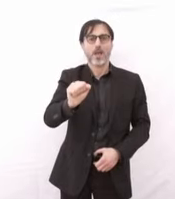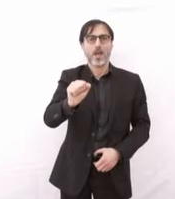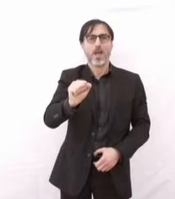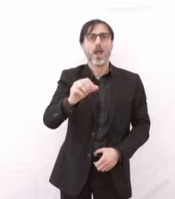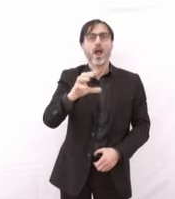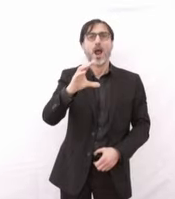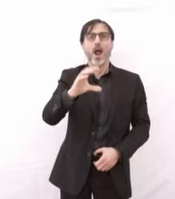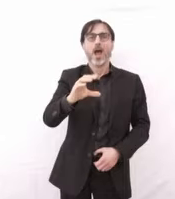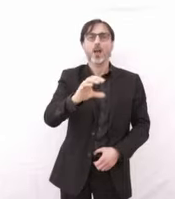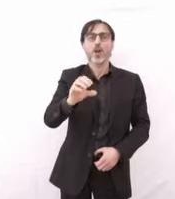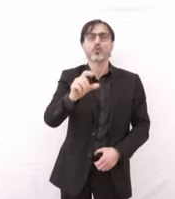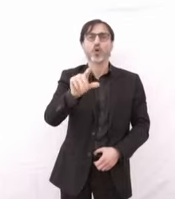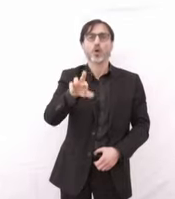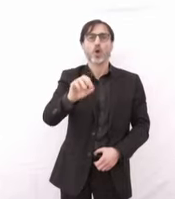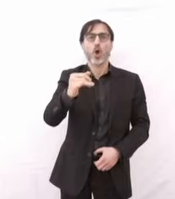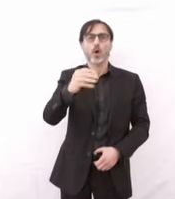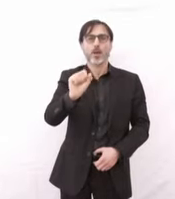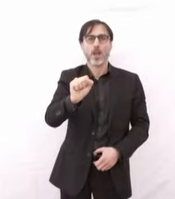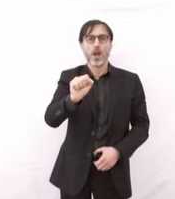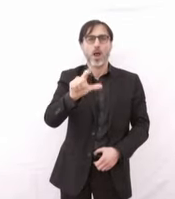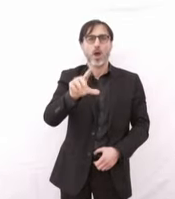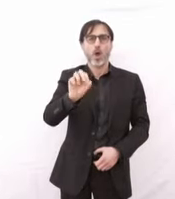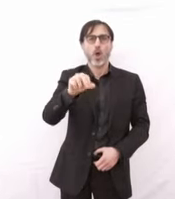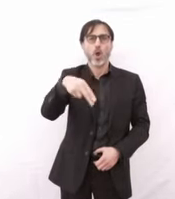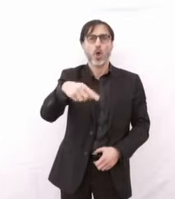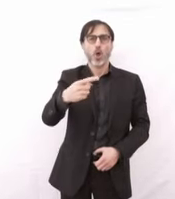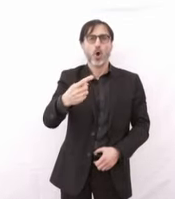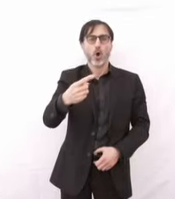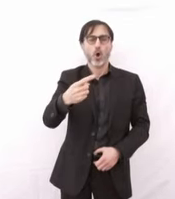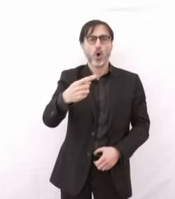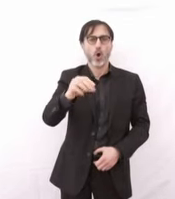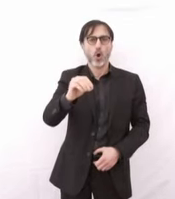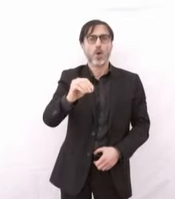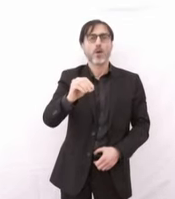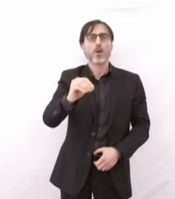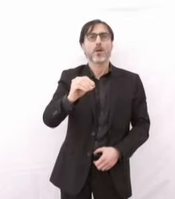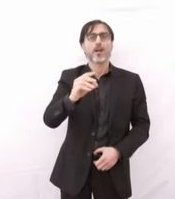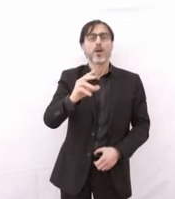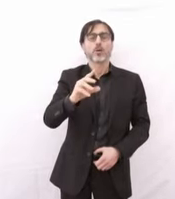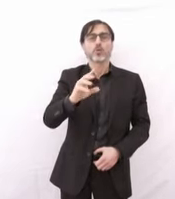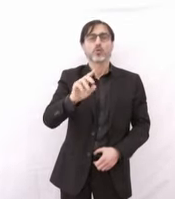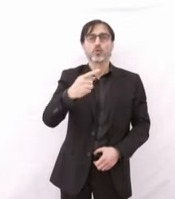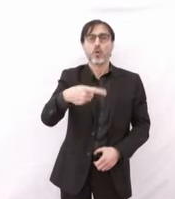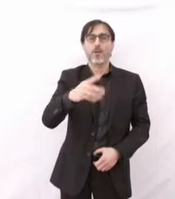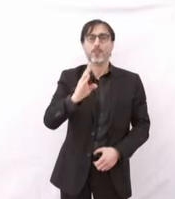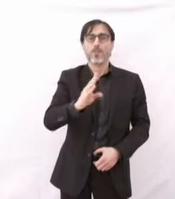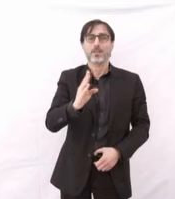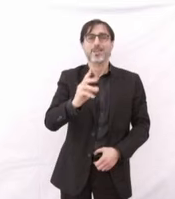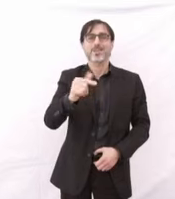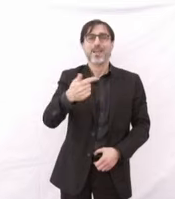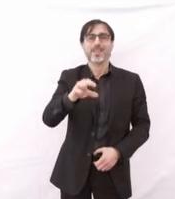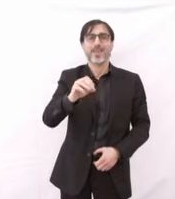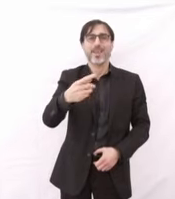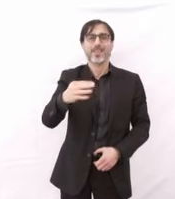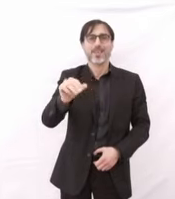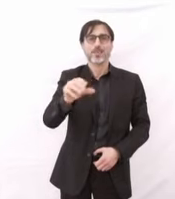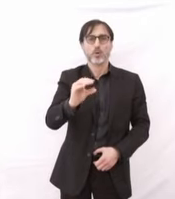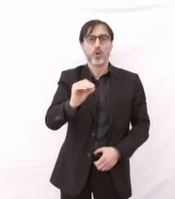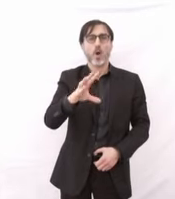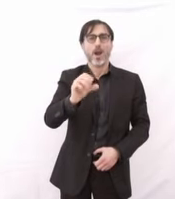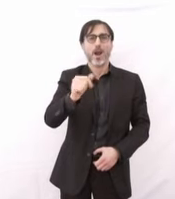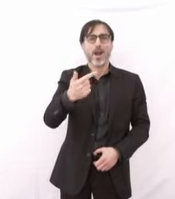Calogero Loria, Francesco Longo, Giovan Battista Tedesco, Giacomo